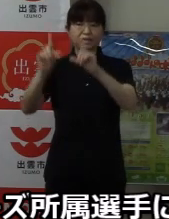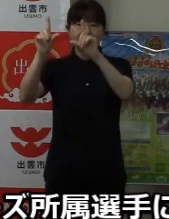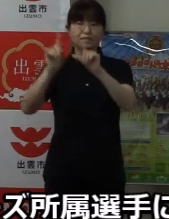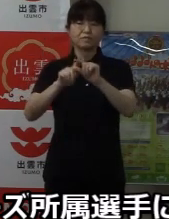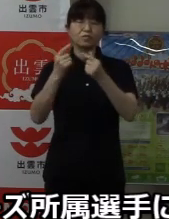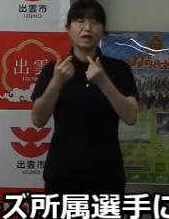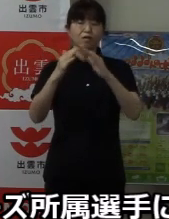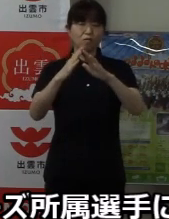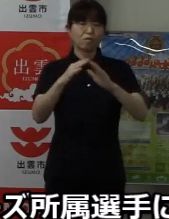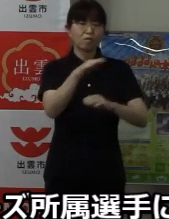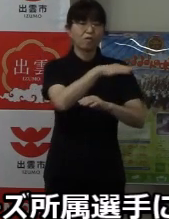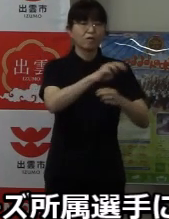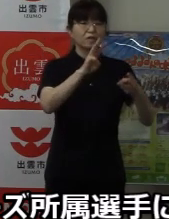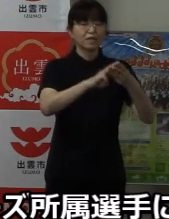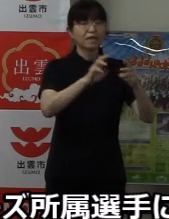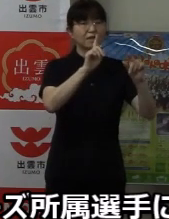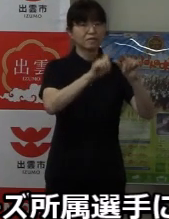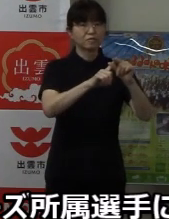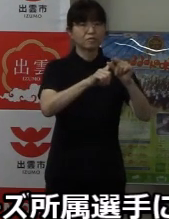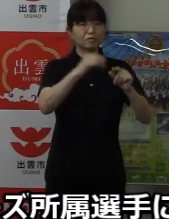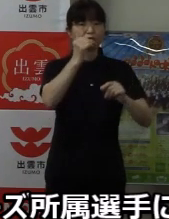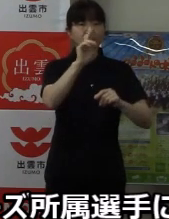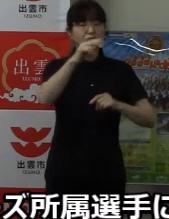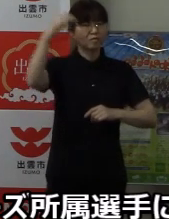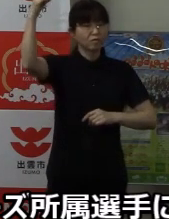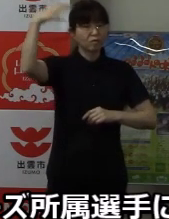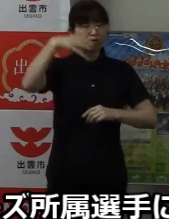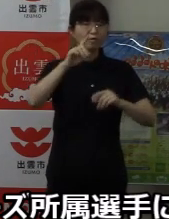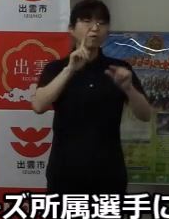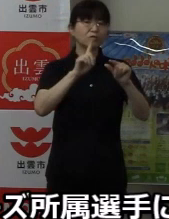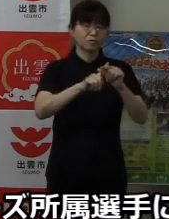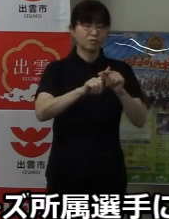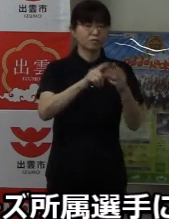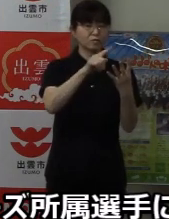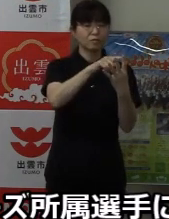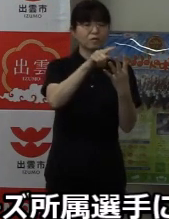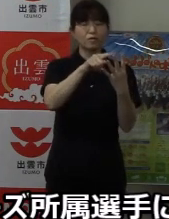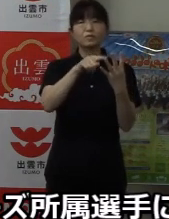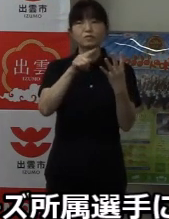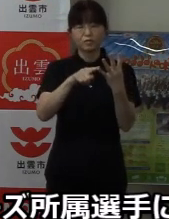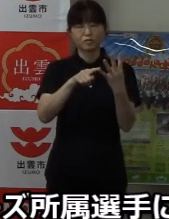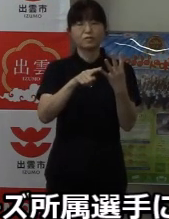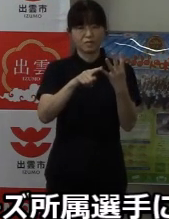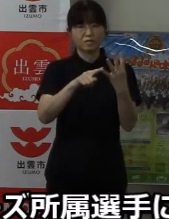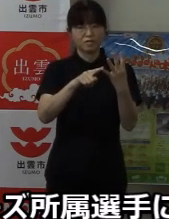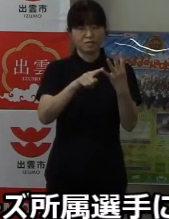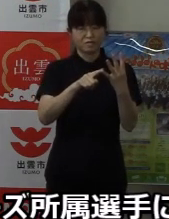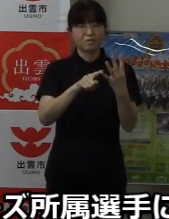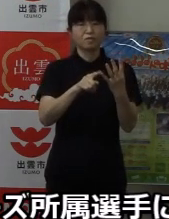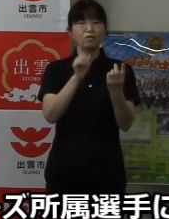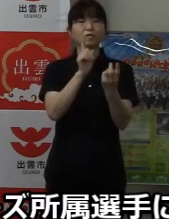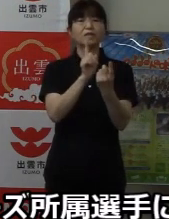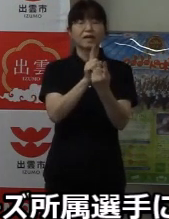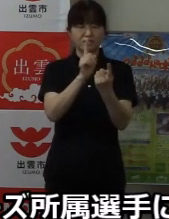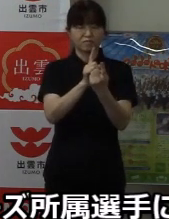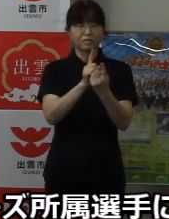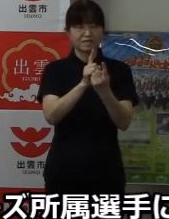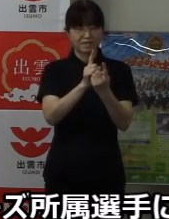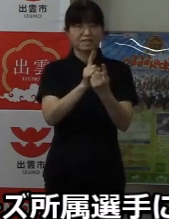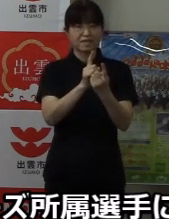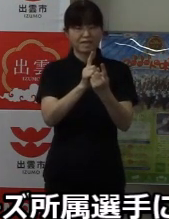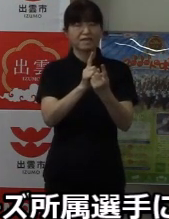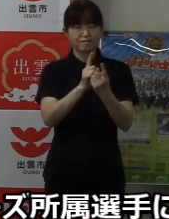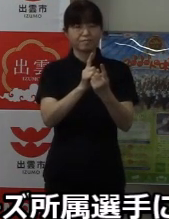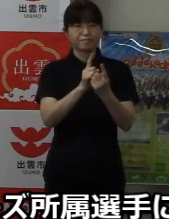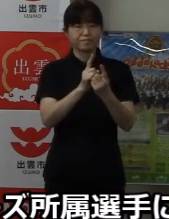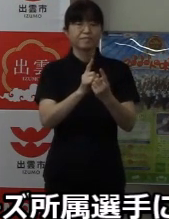して平田中学校、紅葉中学校の4校を対象として実施をしていきます。だいたい対象の児童生徒が